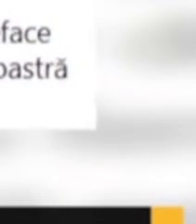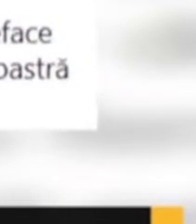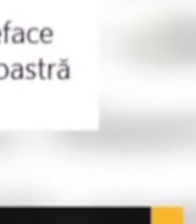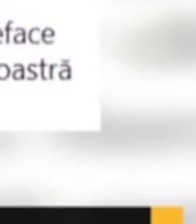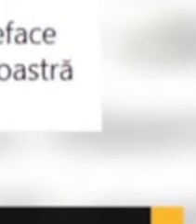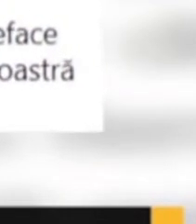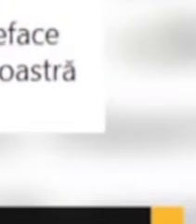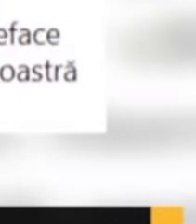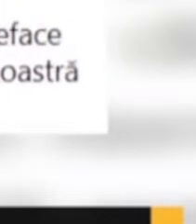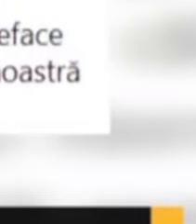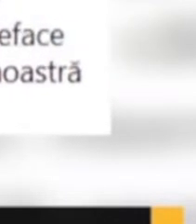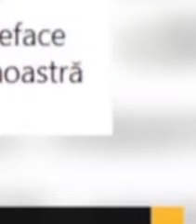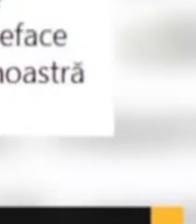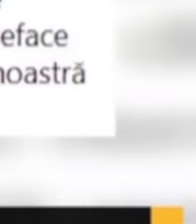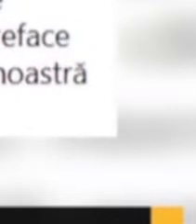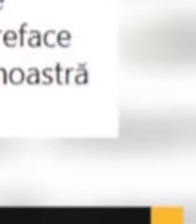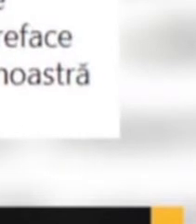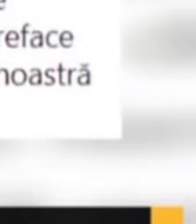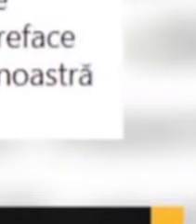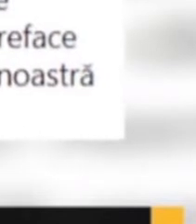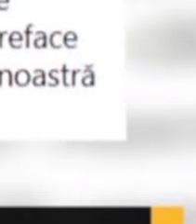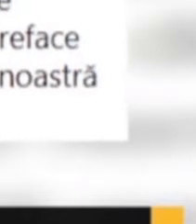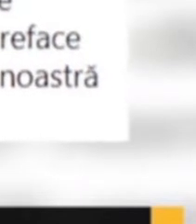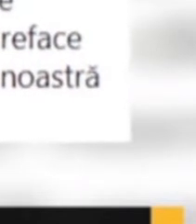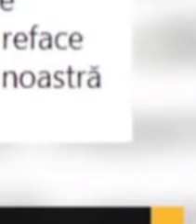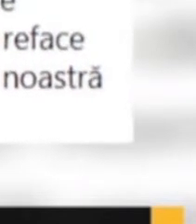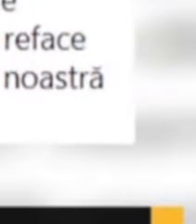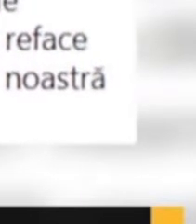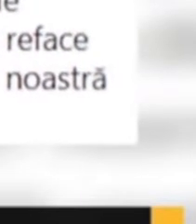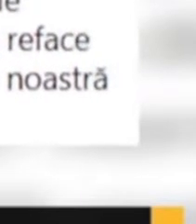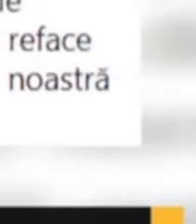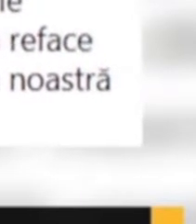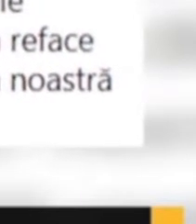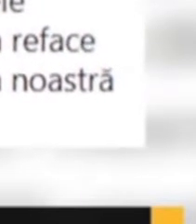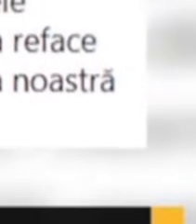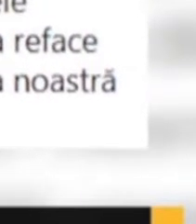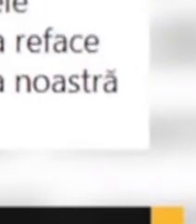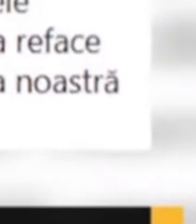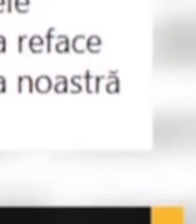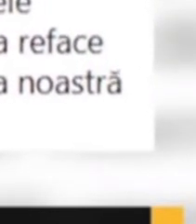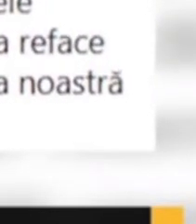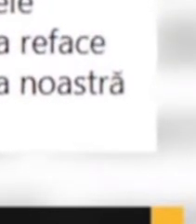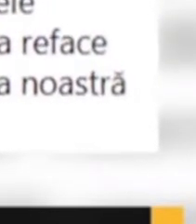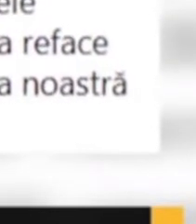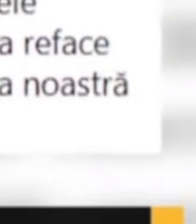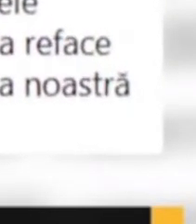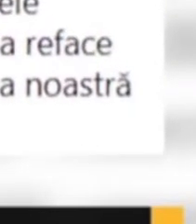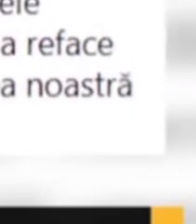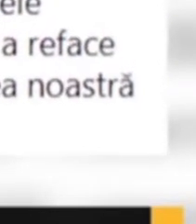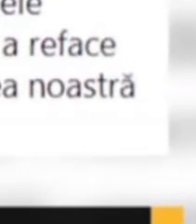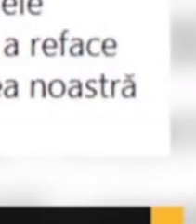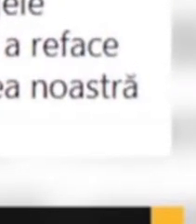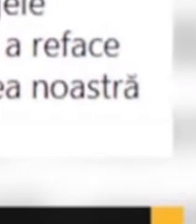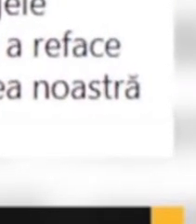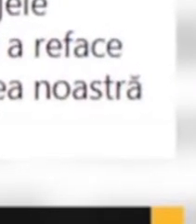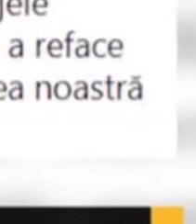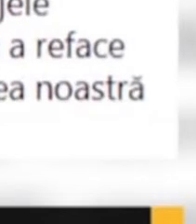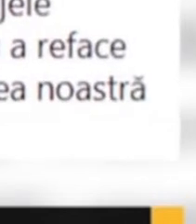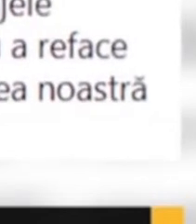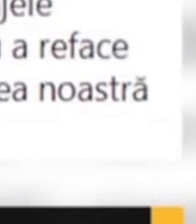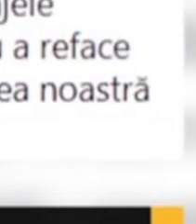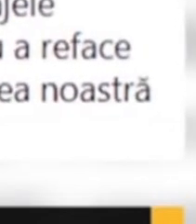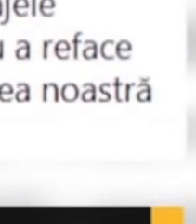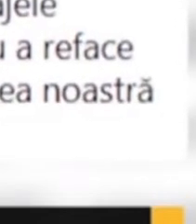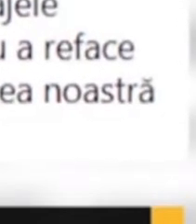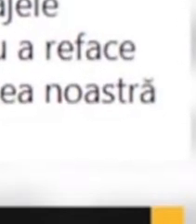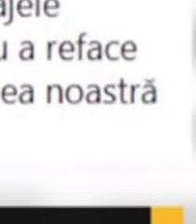Reziliență. Vom sancționa cu fermitate derapajele guvernării PNL-PSD și vom folosi această perioadă pentru a reface legăturile cu